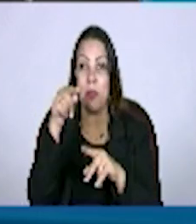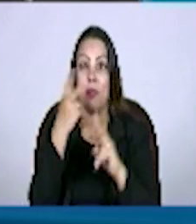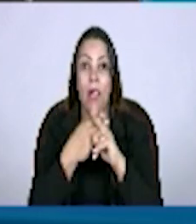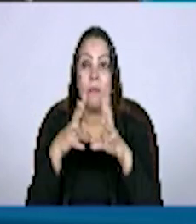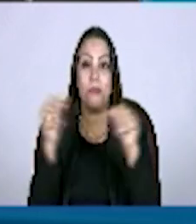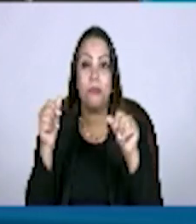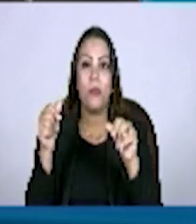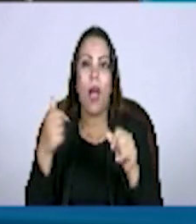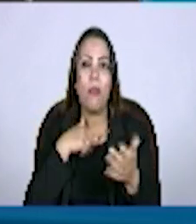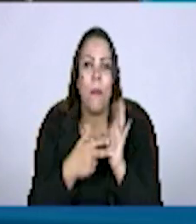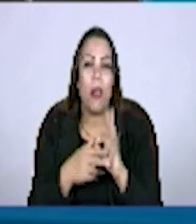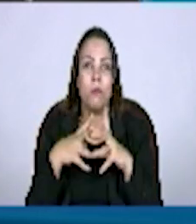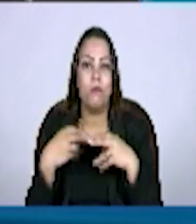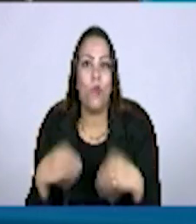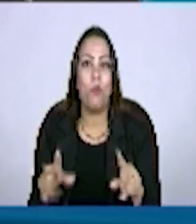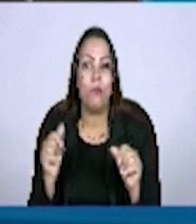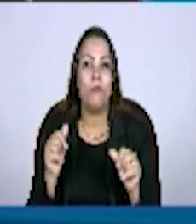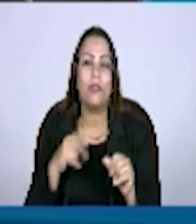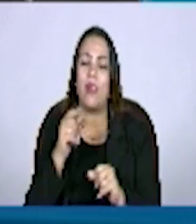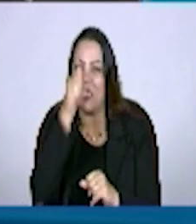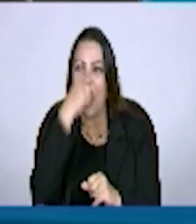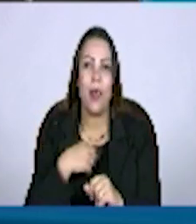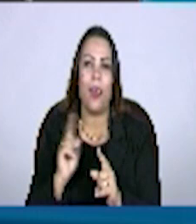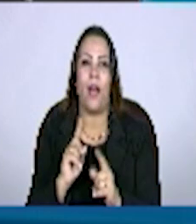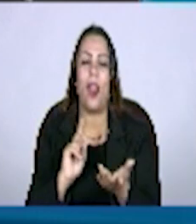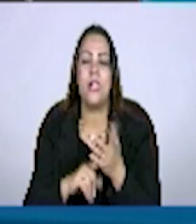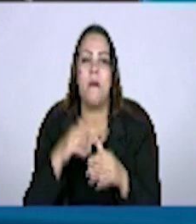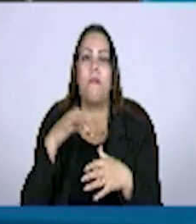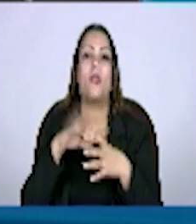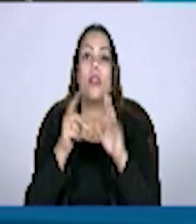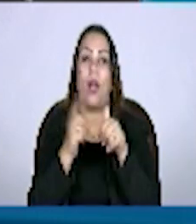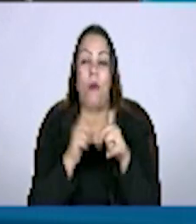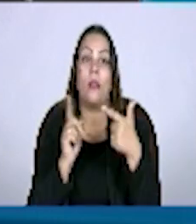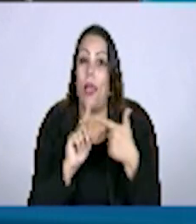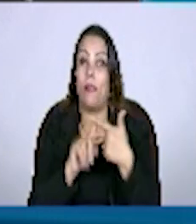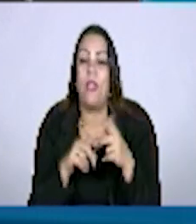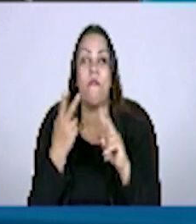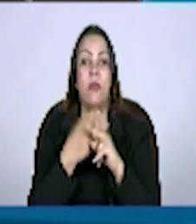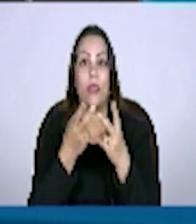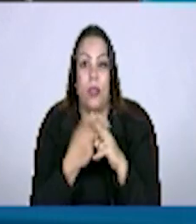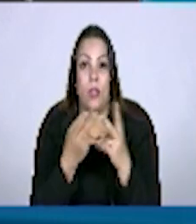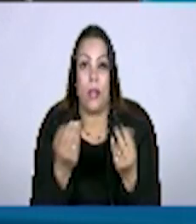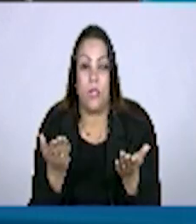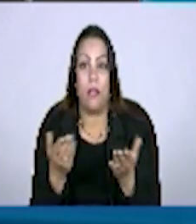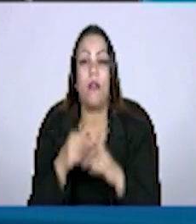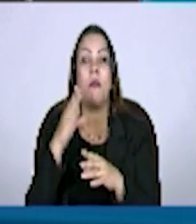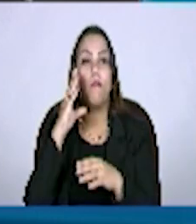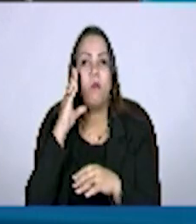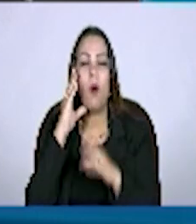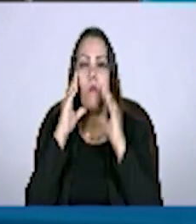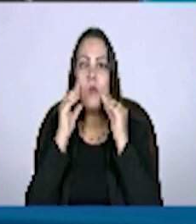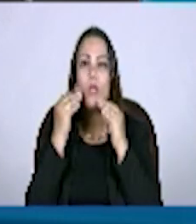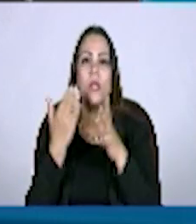دول من حياتي فمش المفروض ان انا ابقى تعيس يعني الامر الثاني بعض الناس بتعتقد ان السعاده تاتي